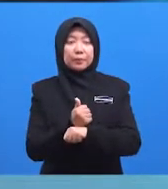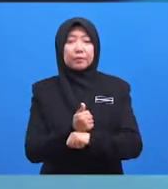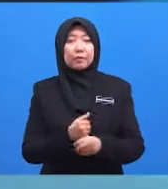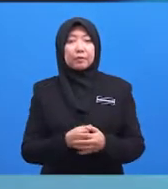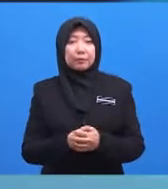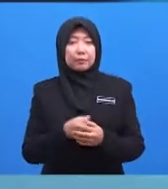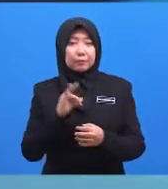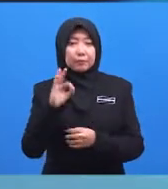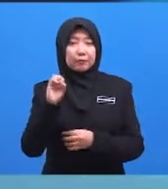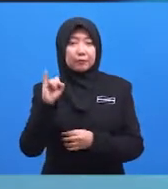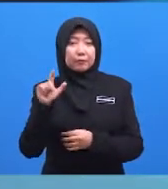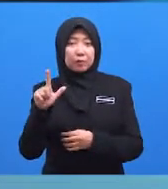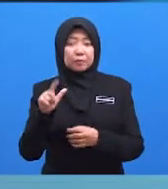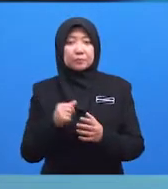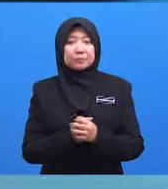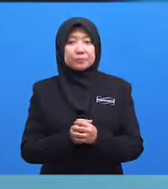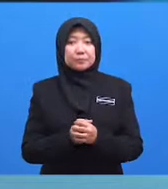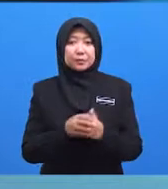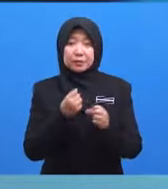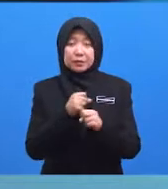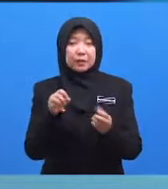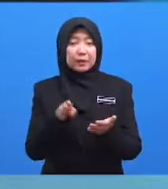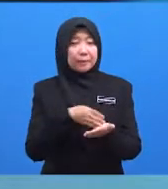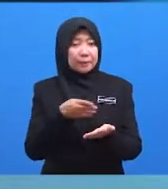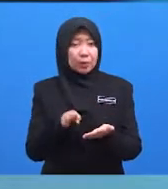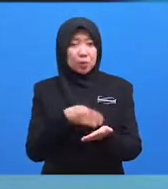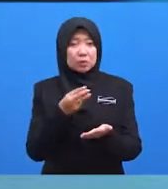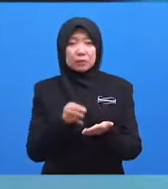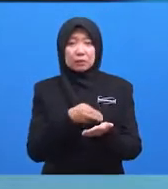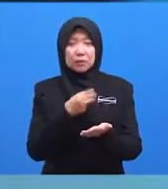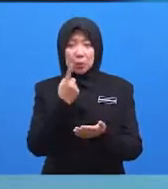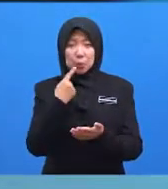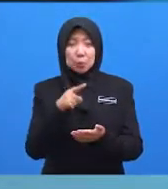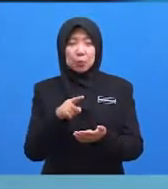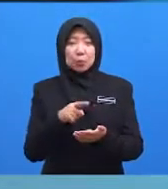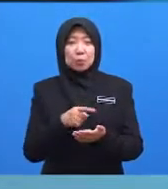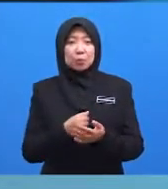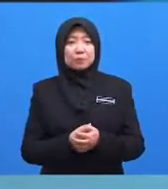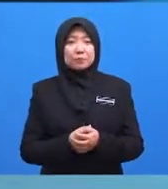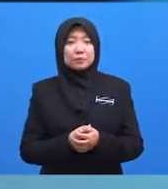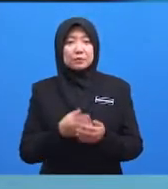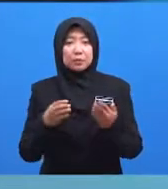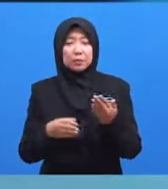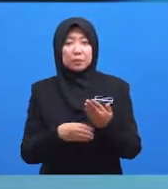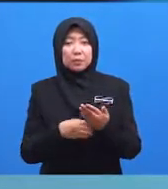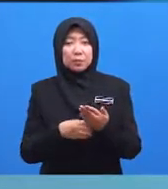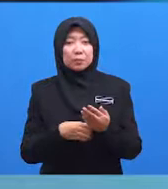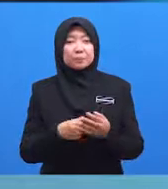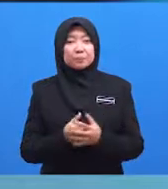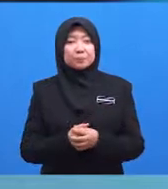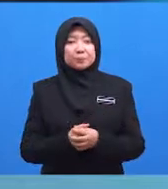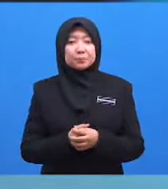mentega untuk menyapu campuran mentega dan dry thyme pada permukaan ayam panggang